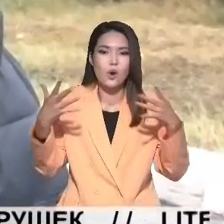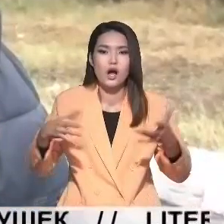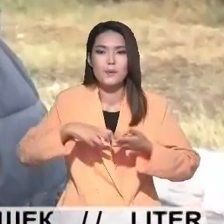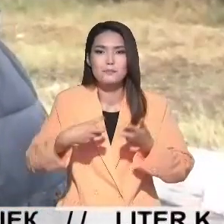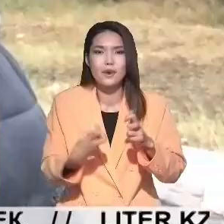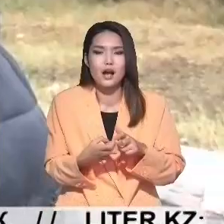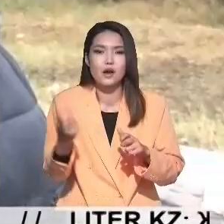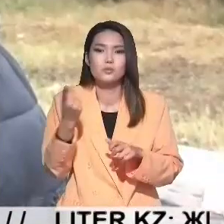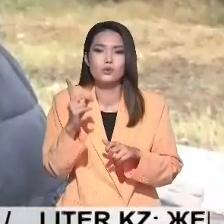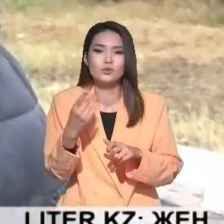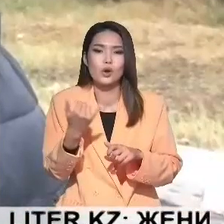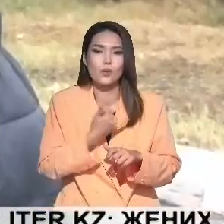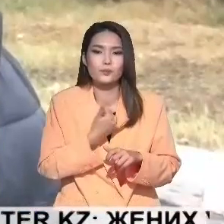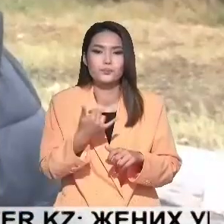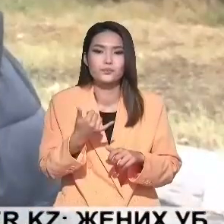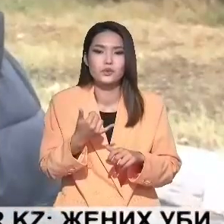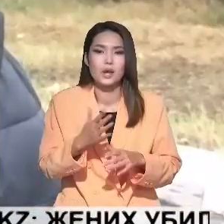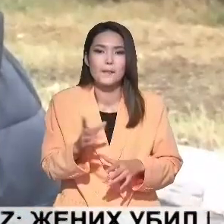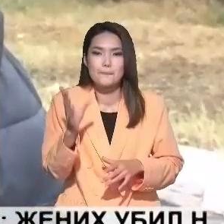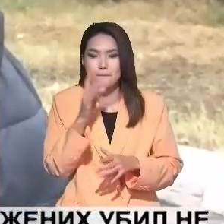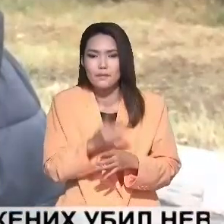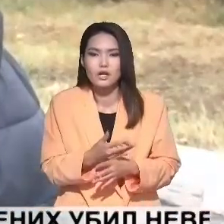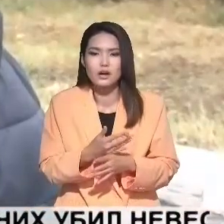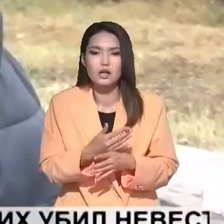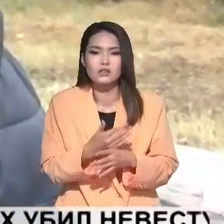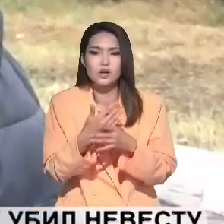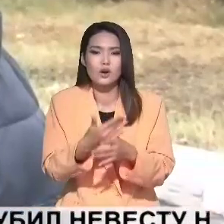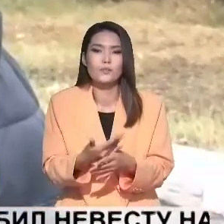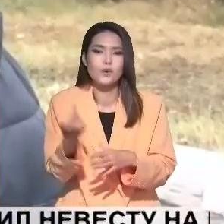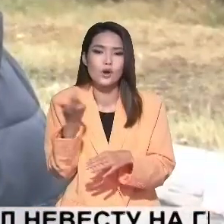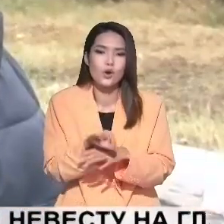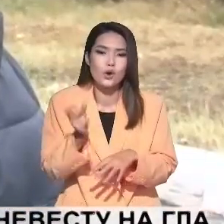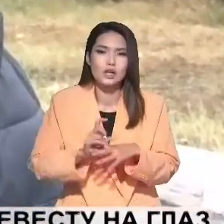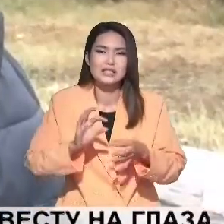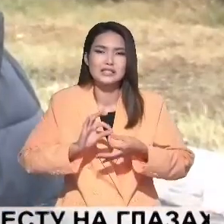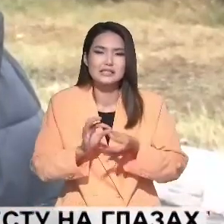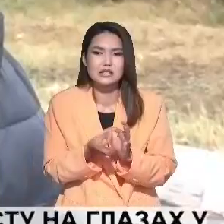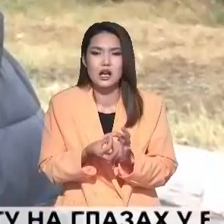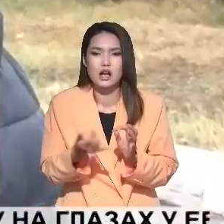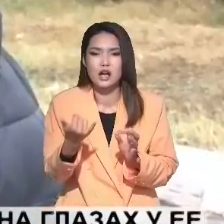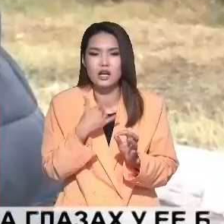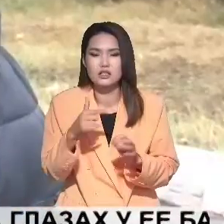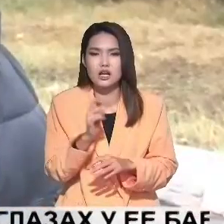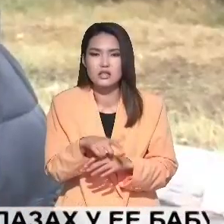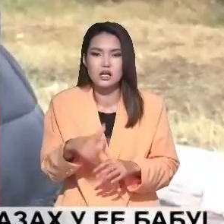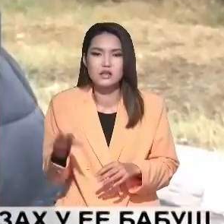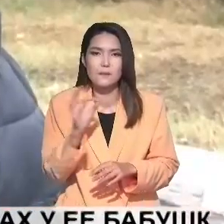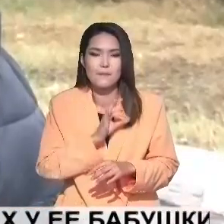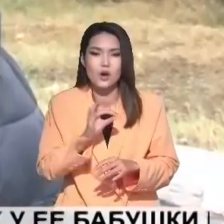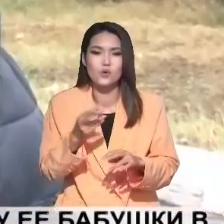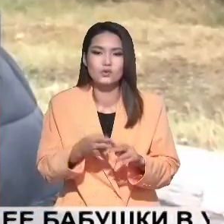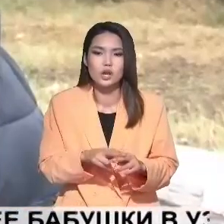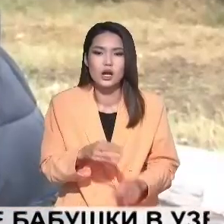которая может повлечь очень серьезные последствия для нашего населения, то есть для нашего